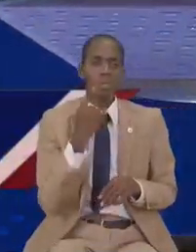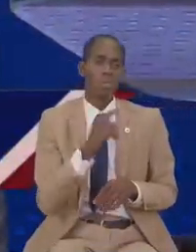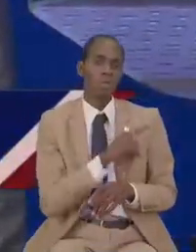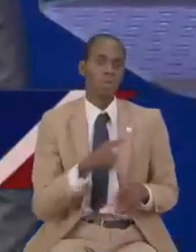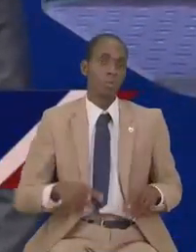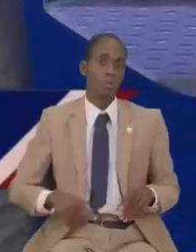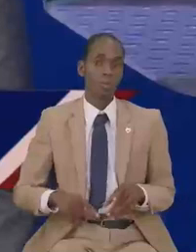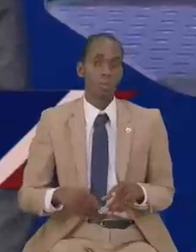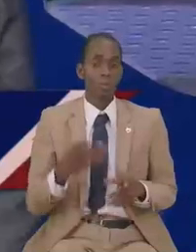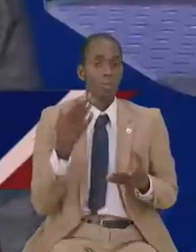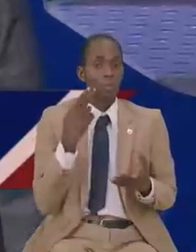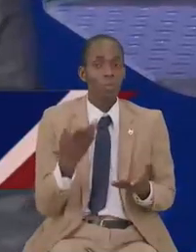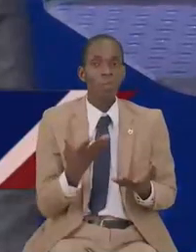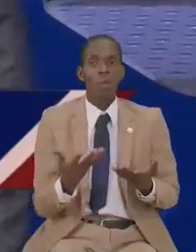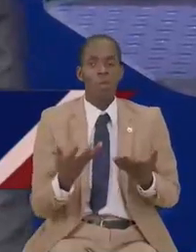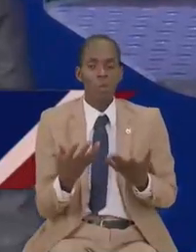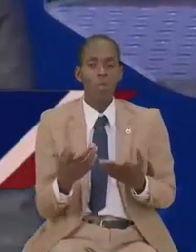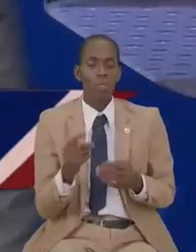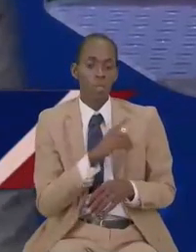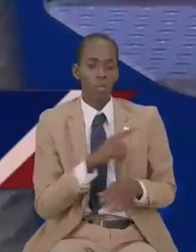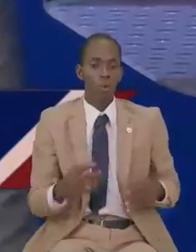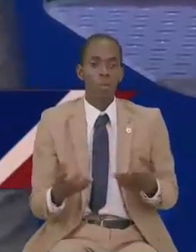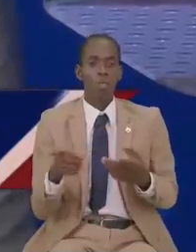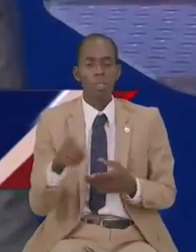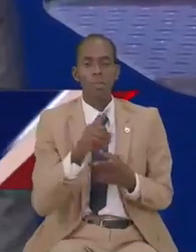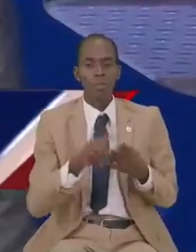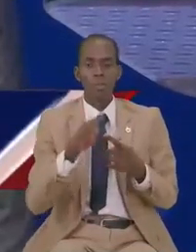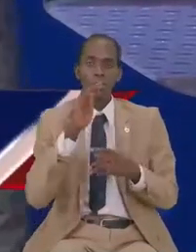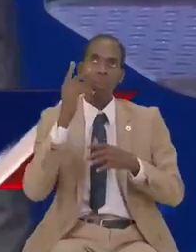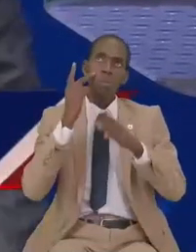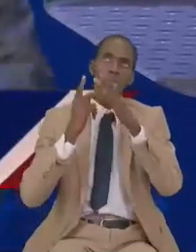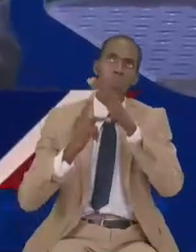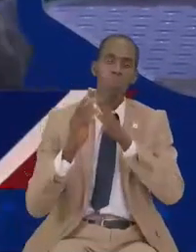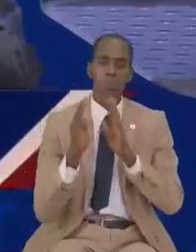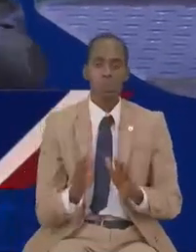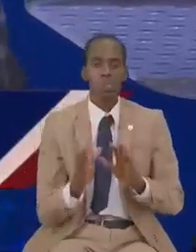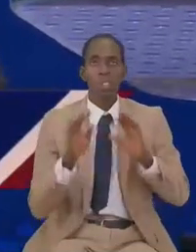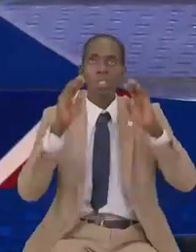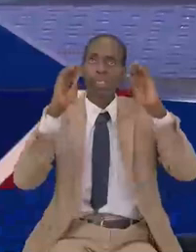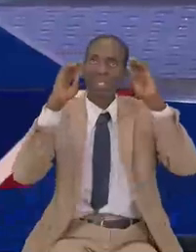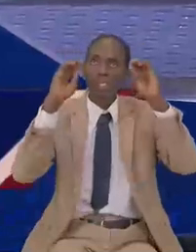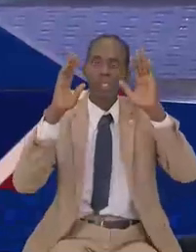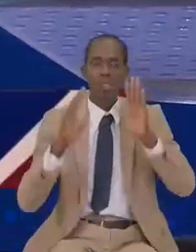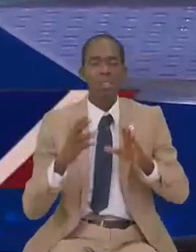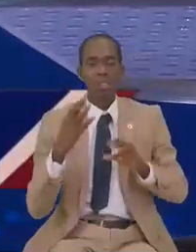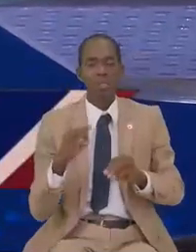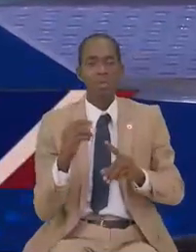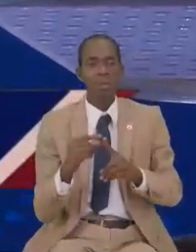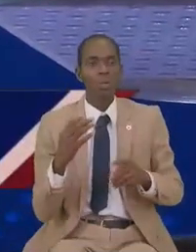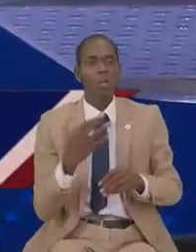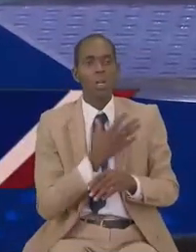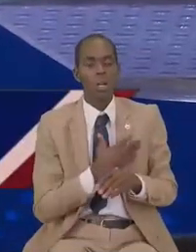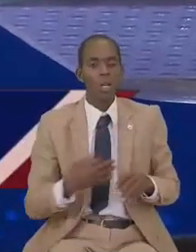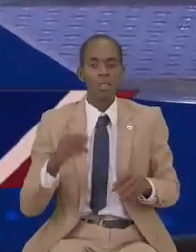prophètes, il veut qu'ils soient des enseignants de la parole. Le Seigneur veut qu'ils soient des Nazaréens totalement consacrés, engagés